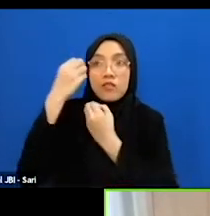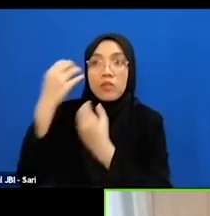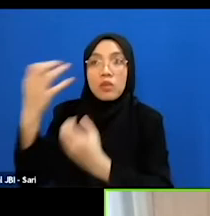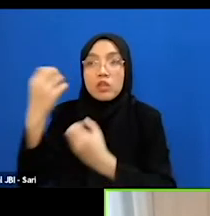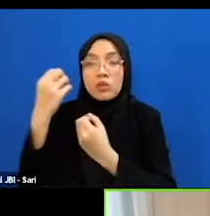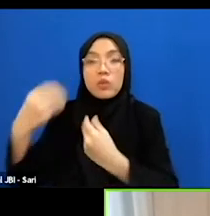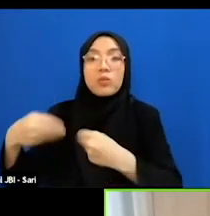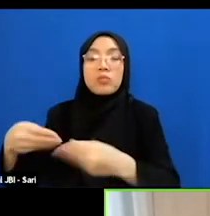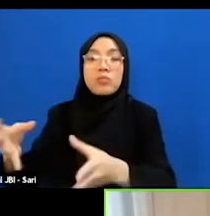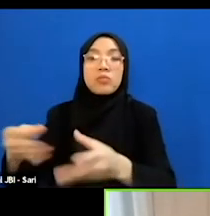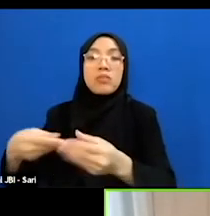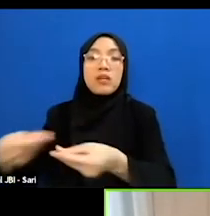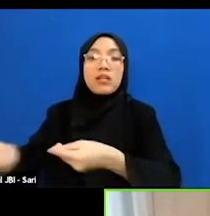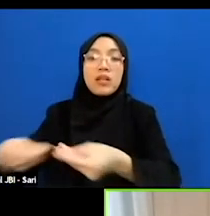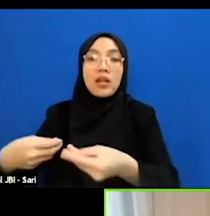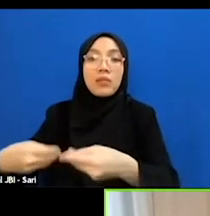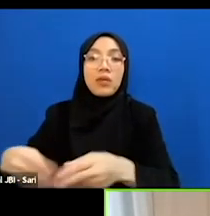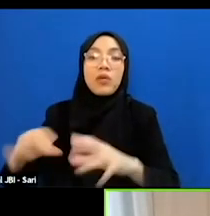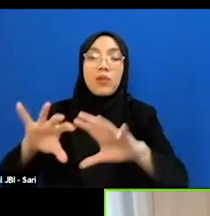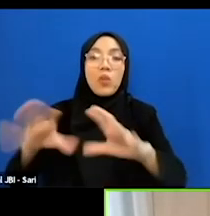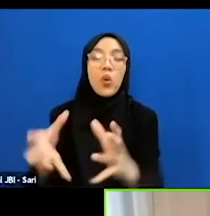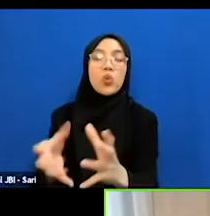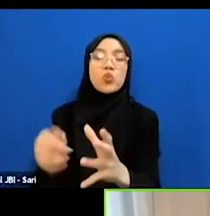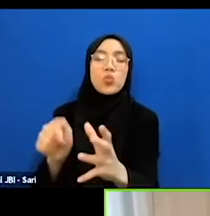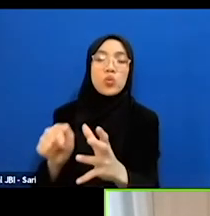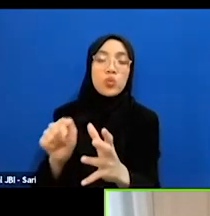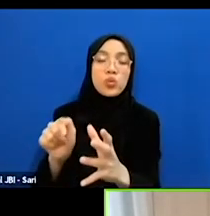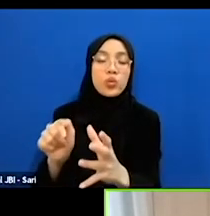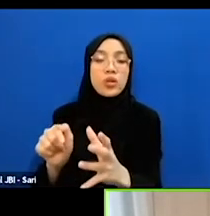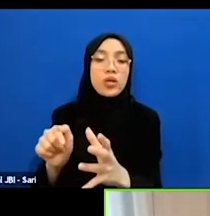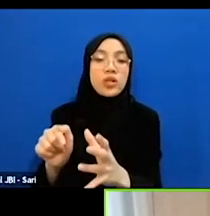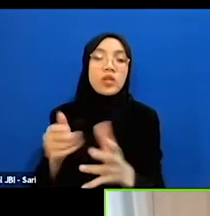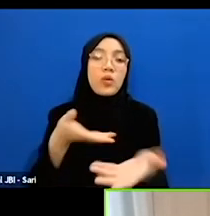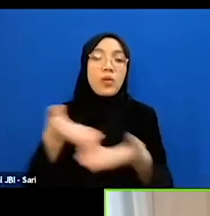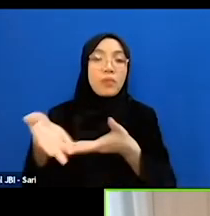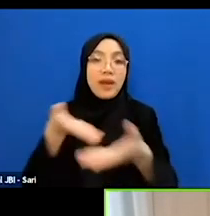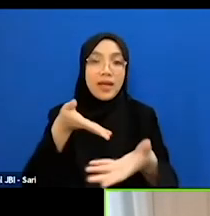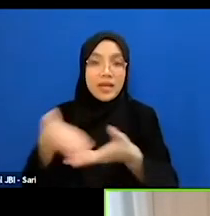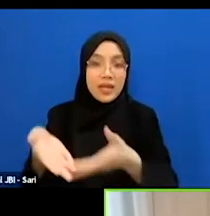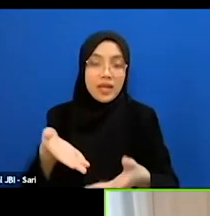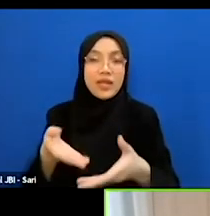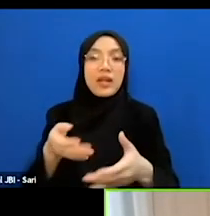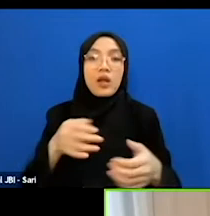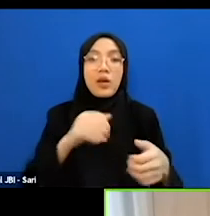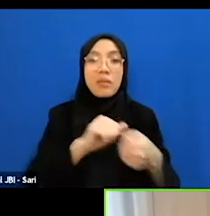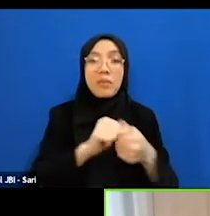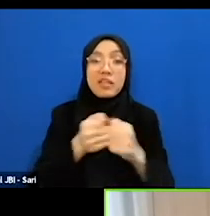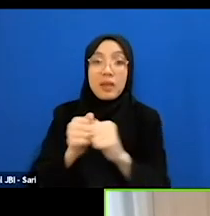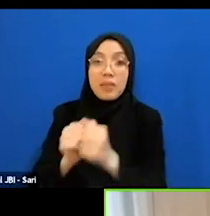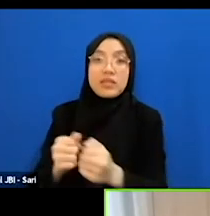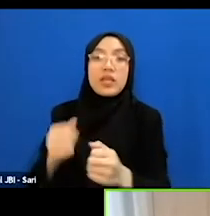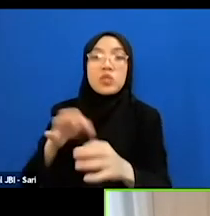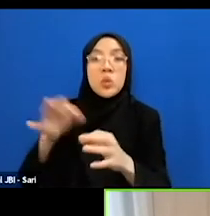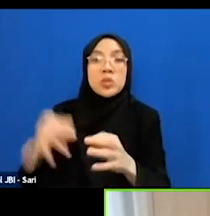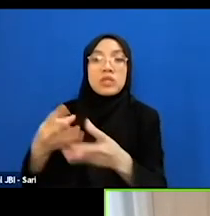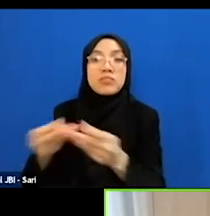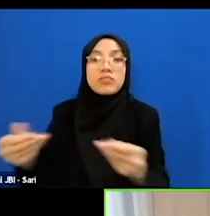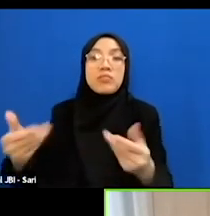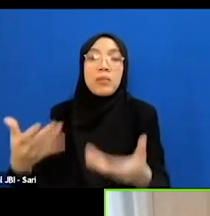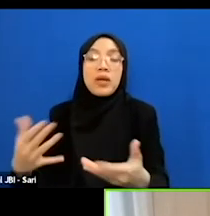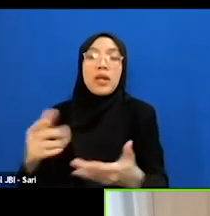menawarkan atas produk dan atau layanan GTA serta Slank sengketa dan penanganan pengaduan memang